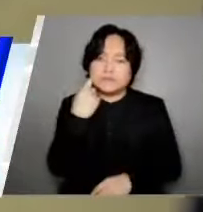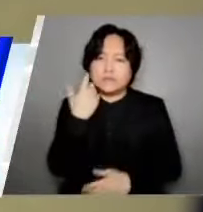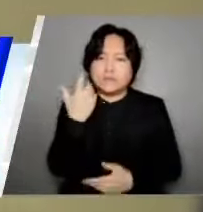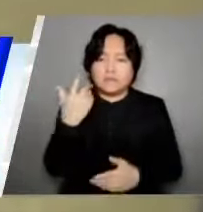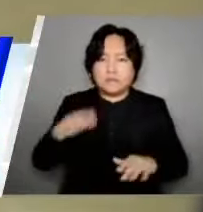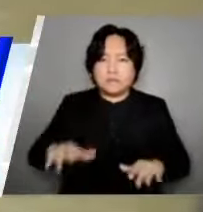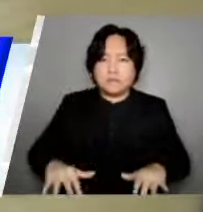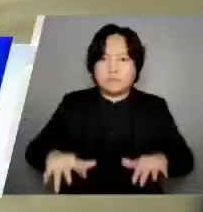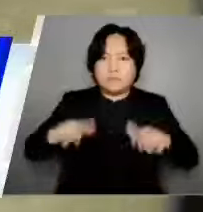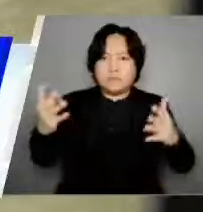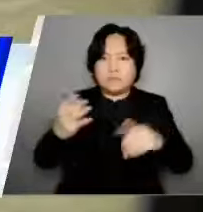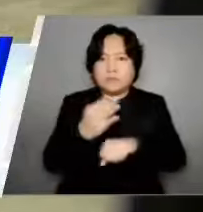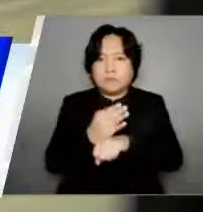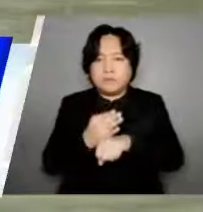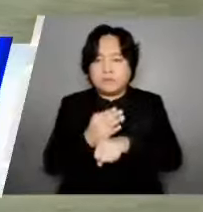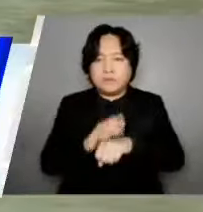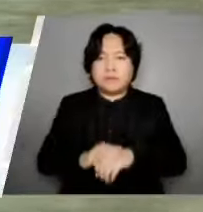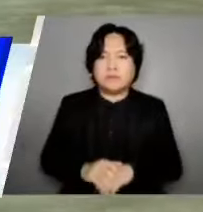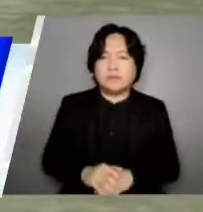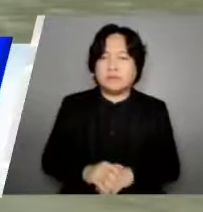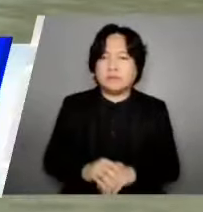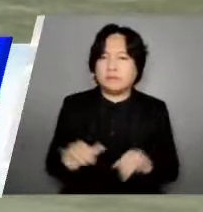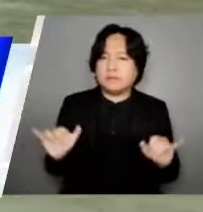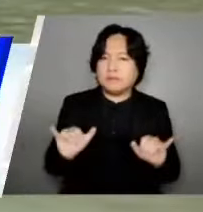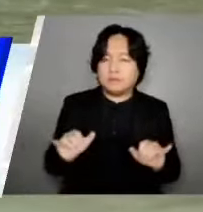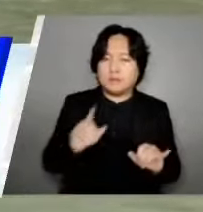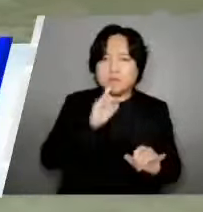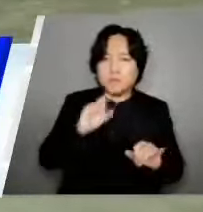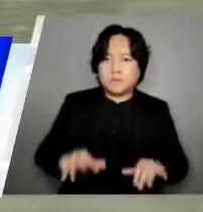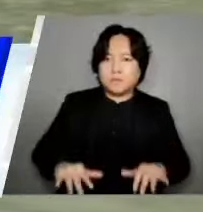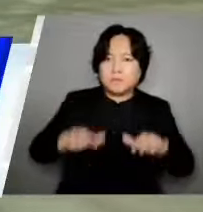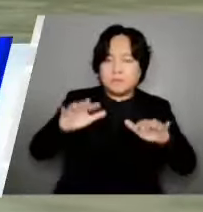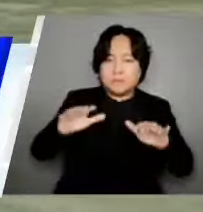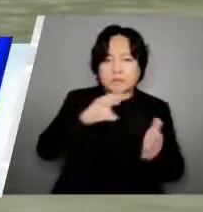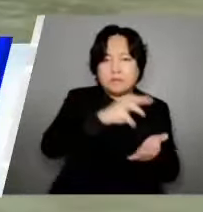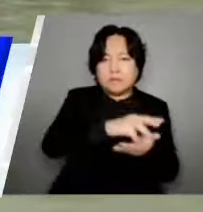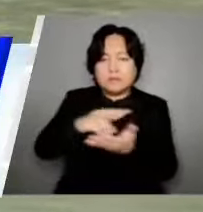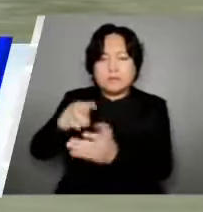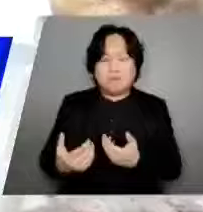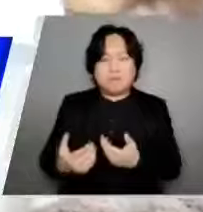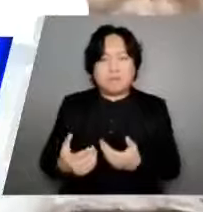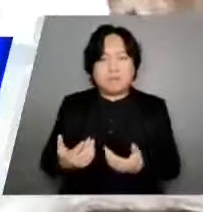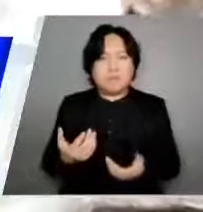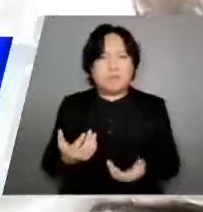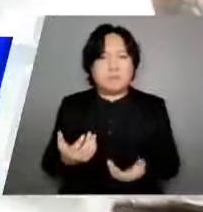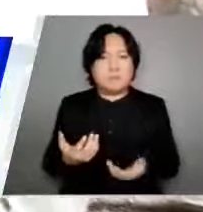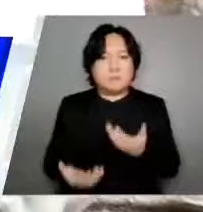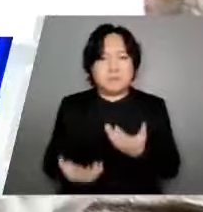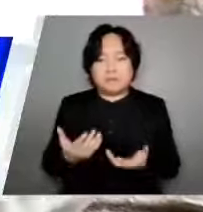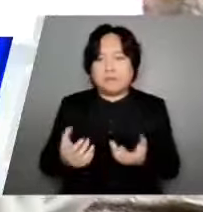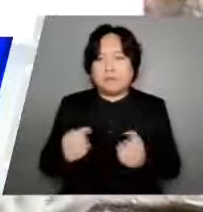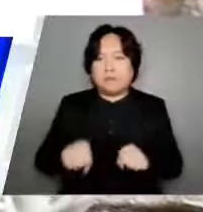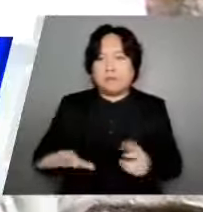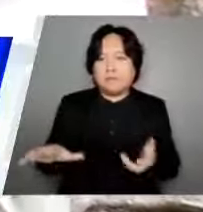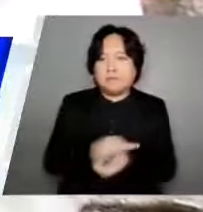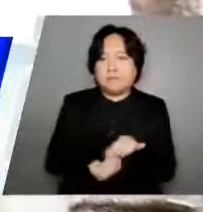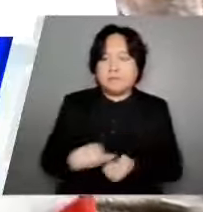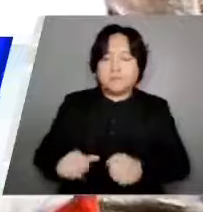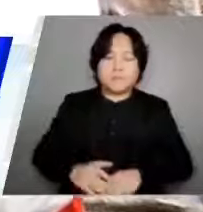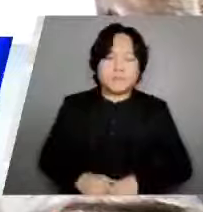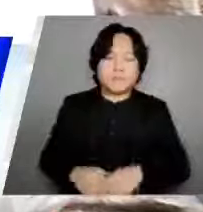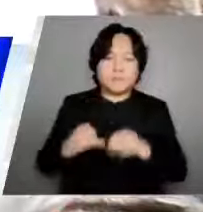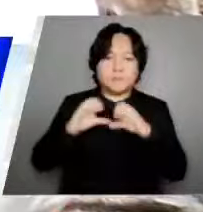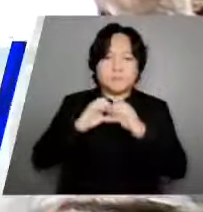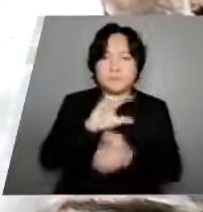pa nga ang tubig sa Barangay Daungan at papasok sa Barangay Almasen. Lumigas na ang ilang residente. Para sa GMA Integrated